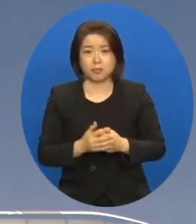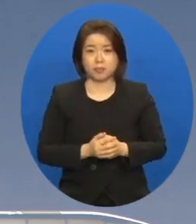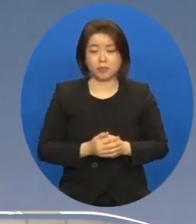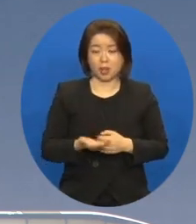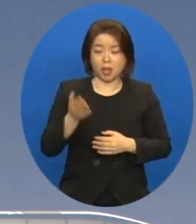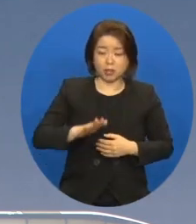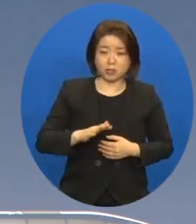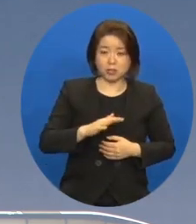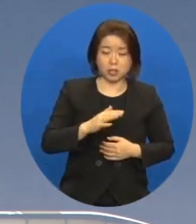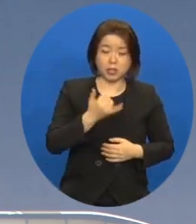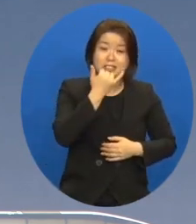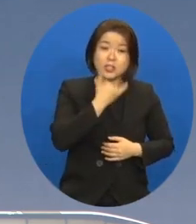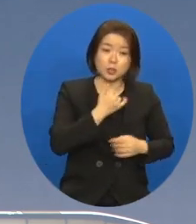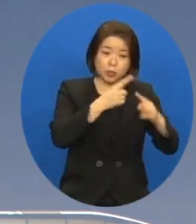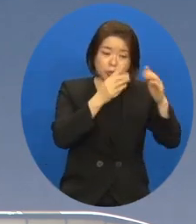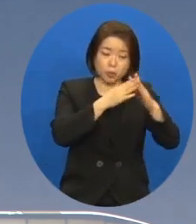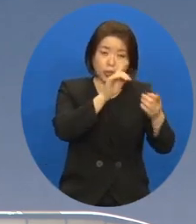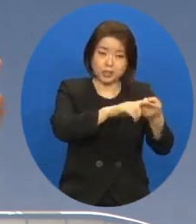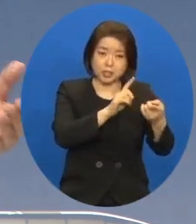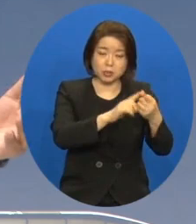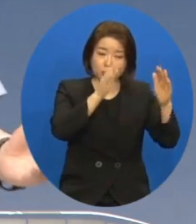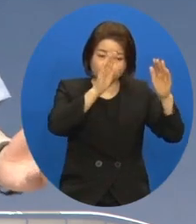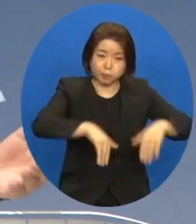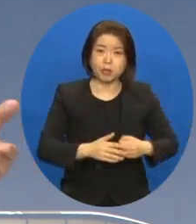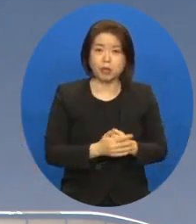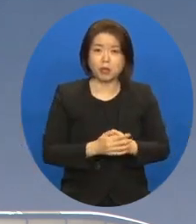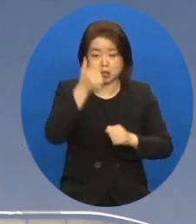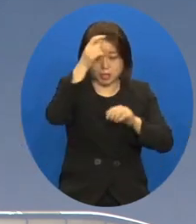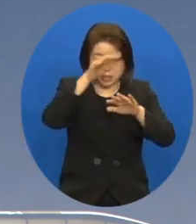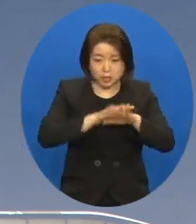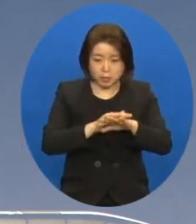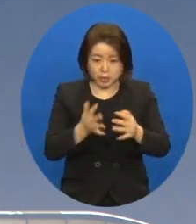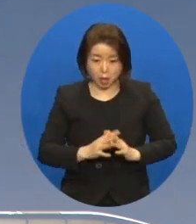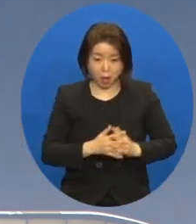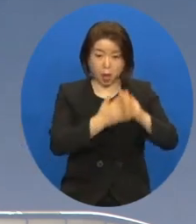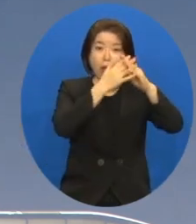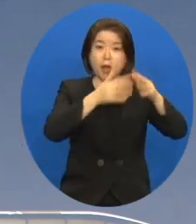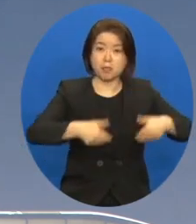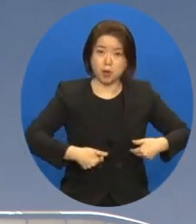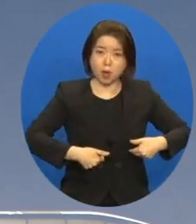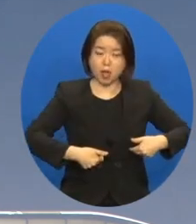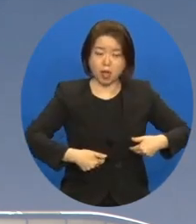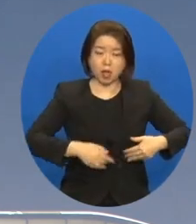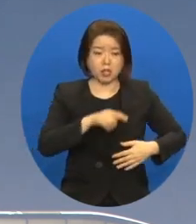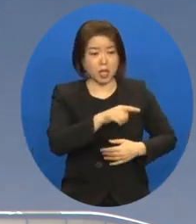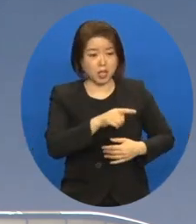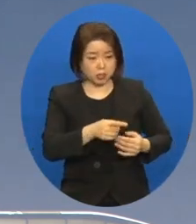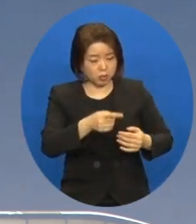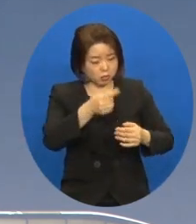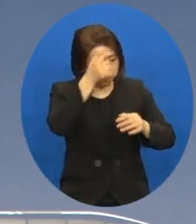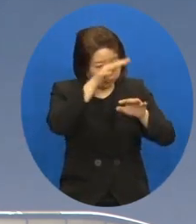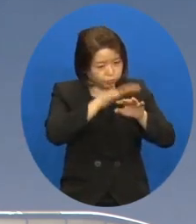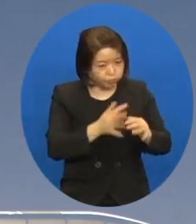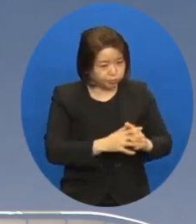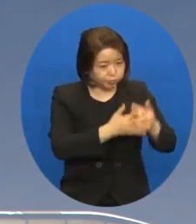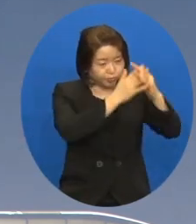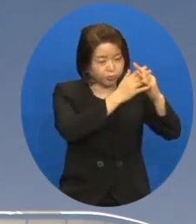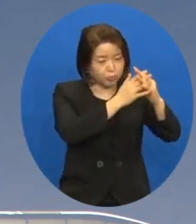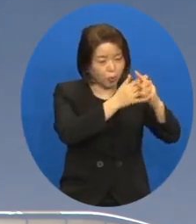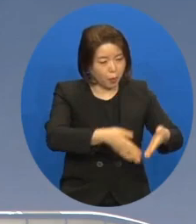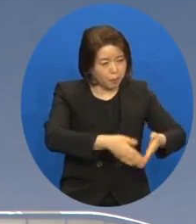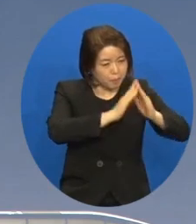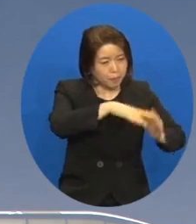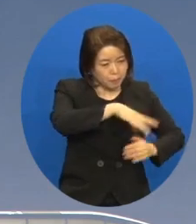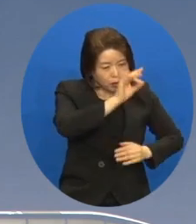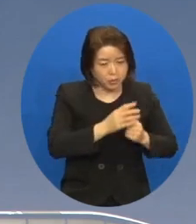독일 교회 자체도 무너졌어요. 예배당을 어떻든지 재건을 해야 되는데 이 예배당부터 지어야 되냐, 고아와 과부부터